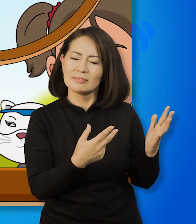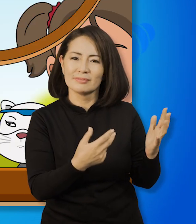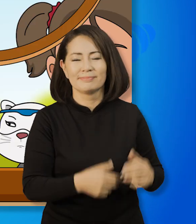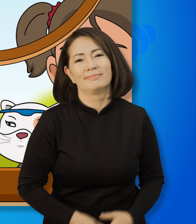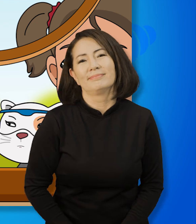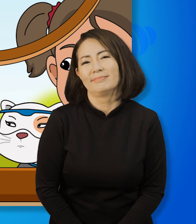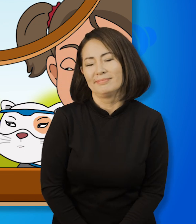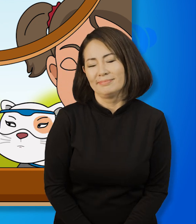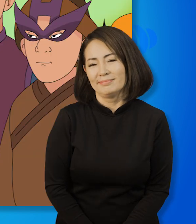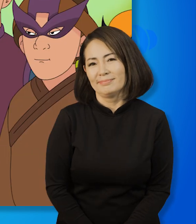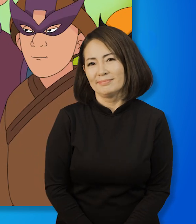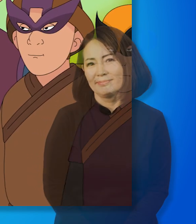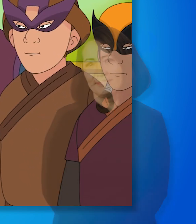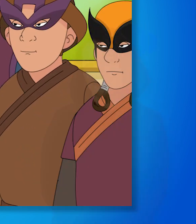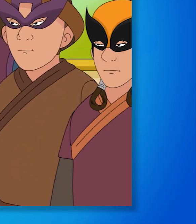Одоо ингэ хардаа.